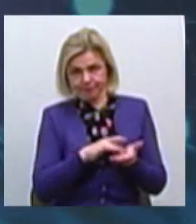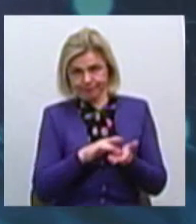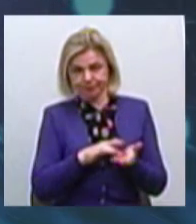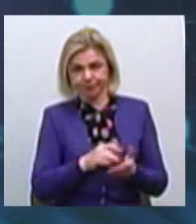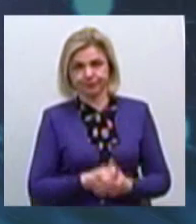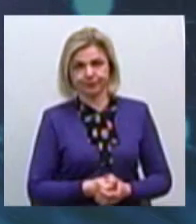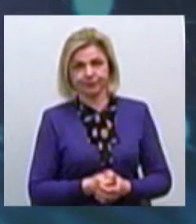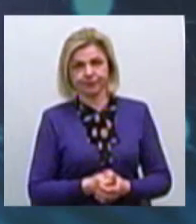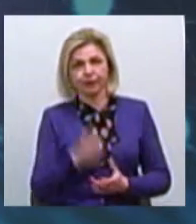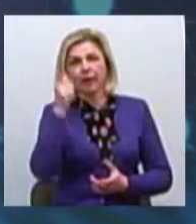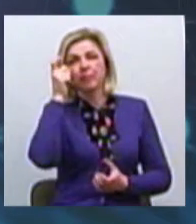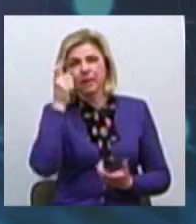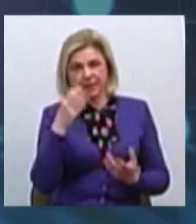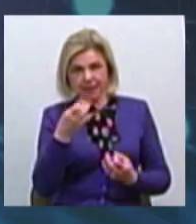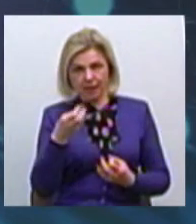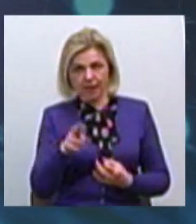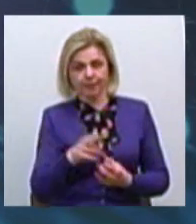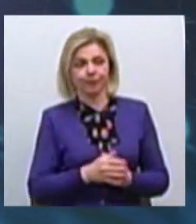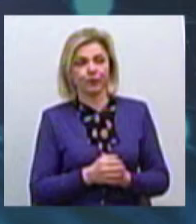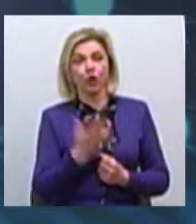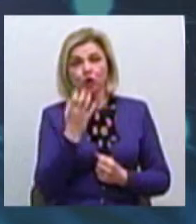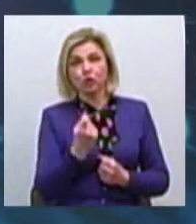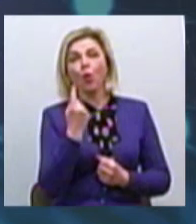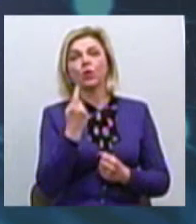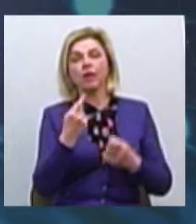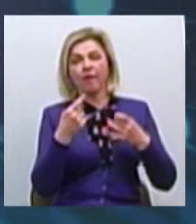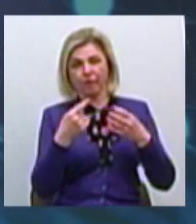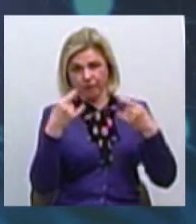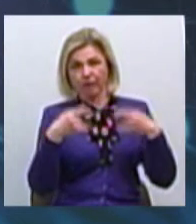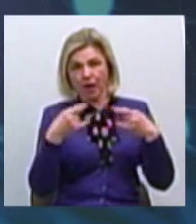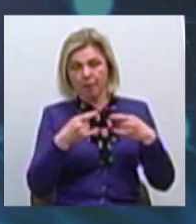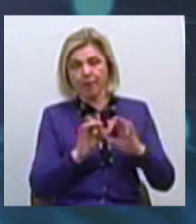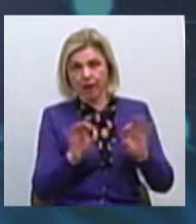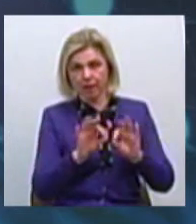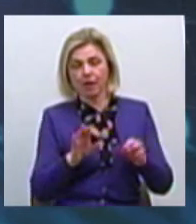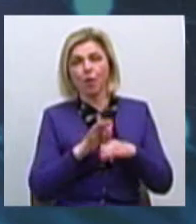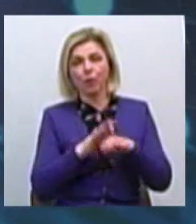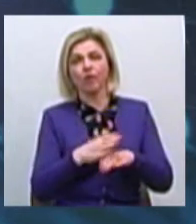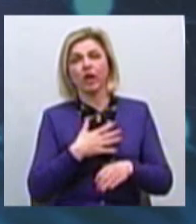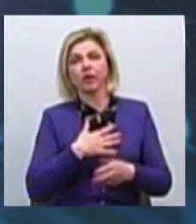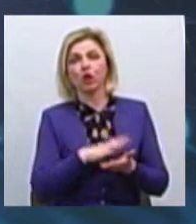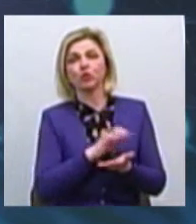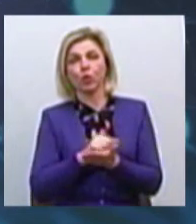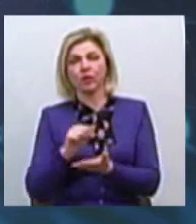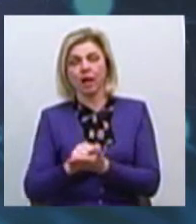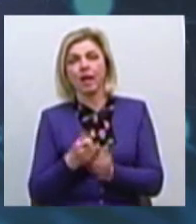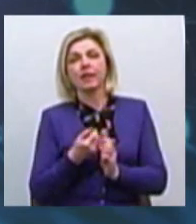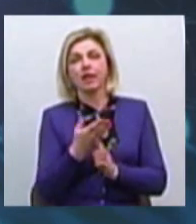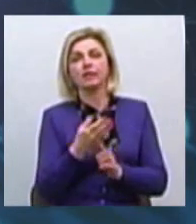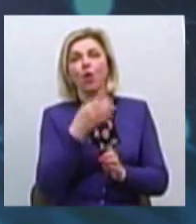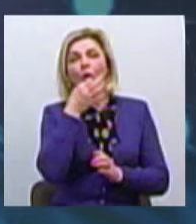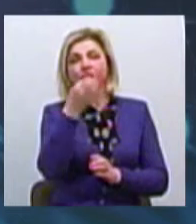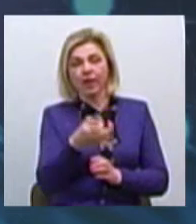Ще один фрагмент бліц-опитування, який провели наші колеги. Кілька відповідей на запитання, а що ви